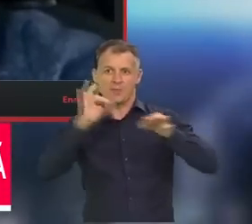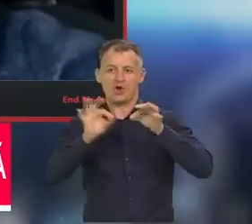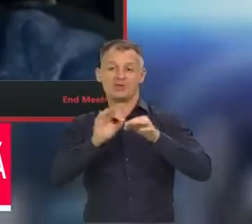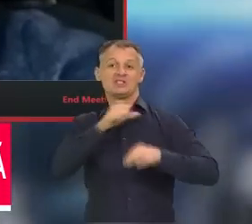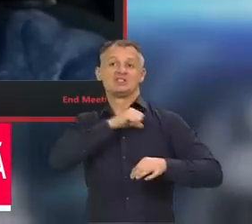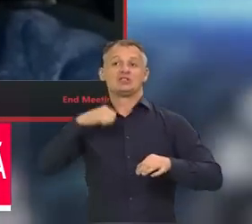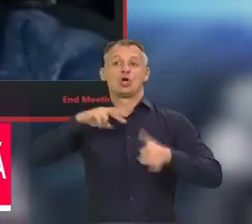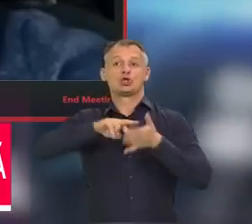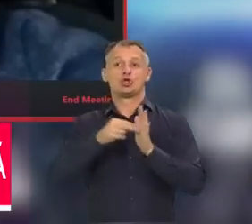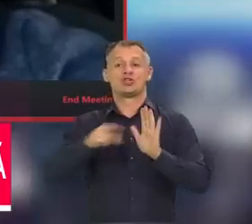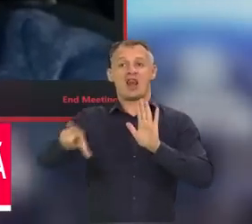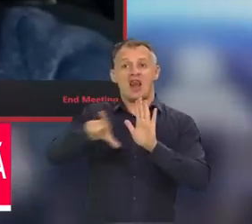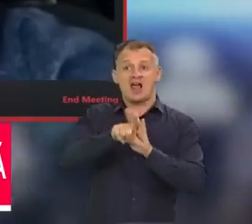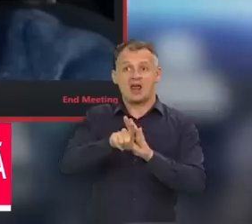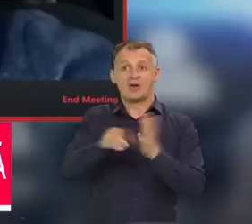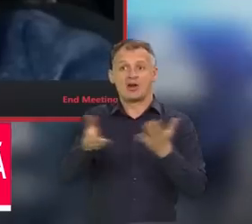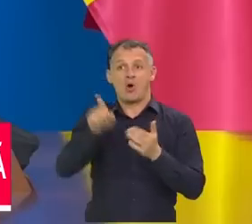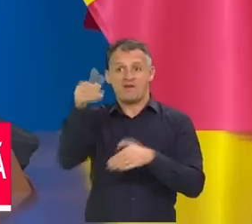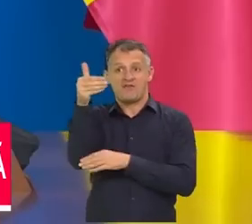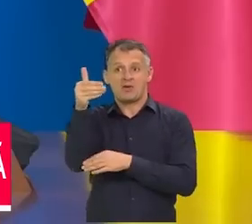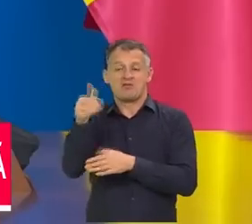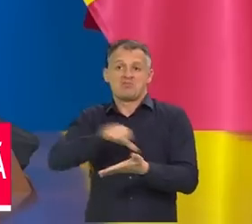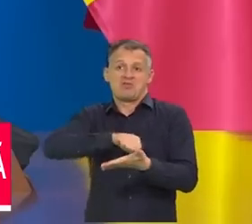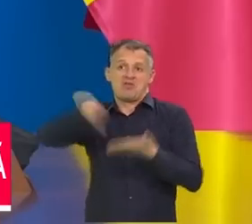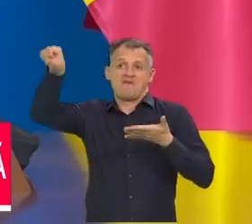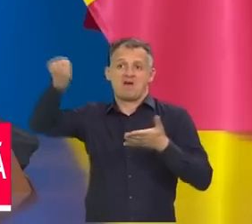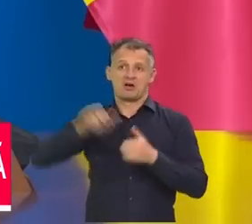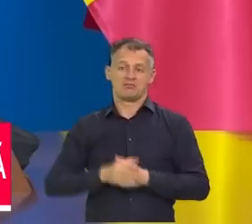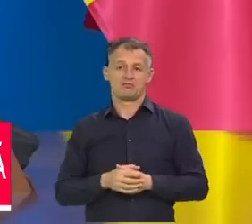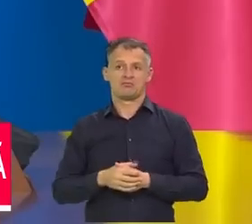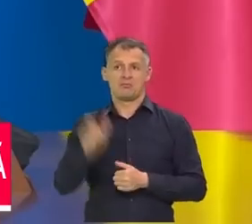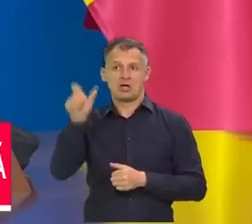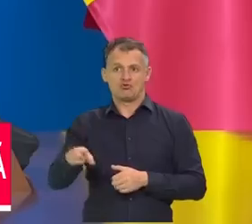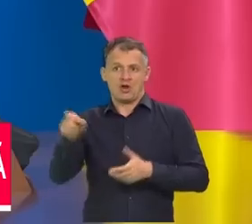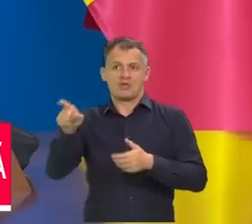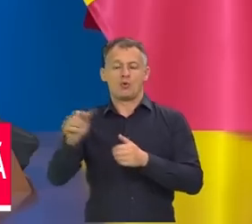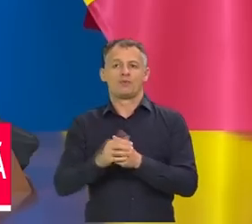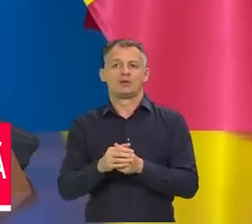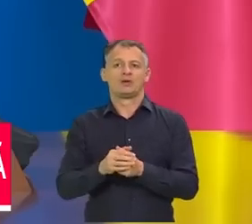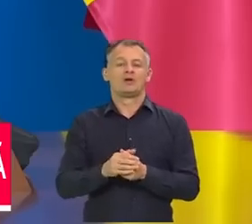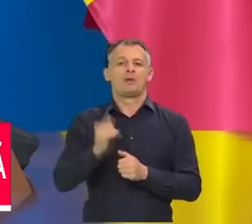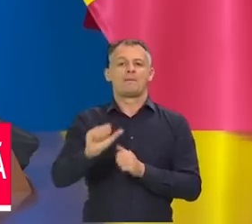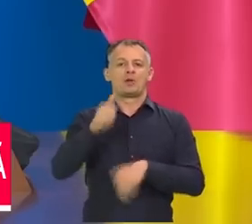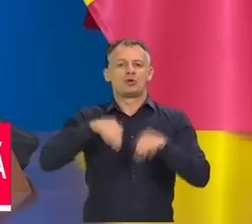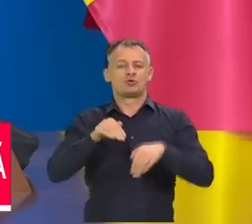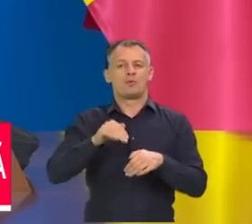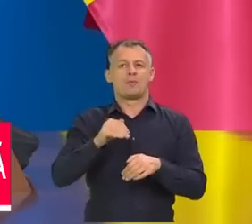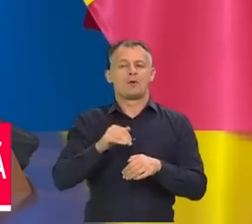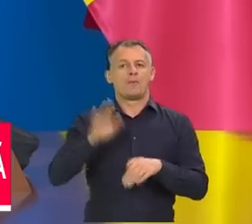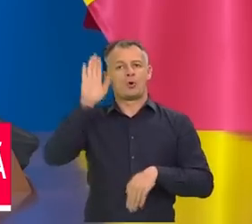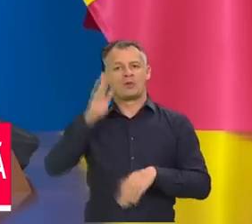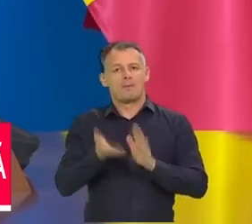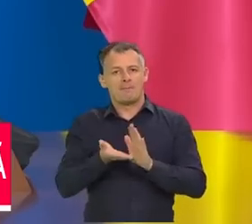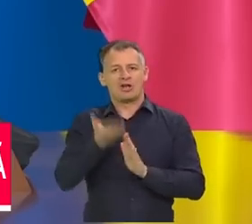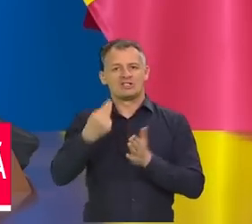pe care o mai au angajatorii respectivi este să-i dea afară. Premierul promite însă o nouă majorare în 2024. De asemenea, până la finalul acestui an mai